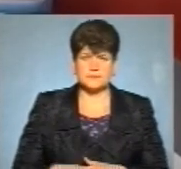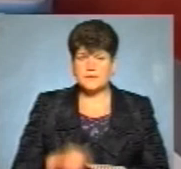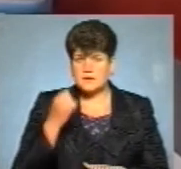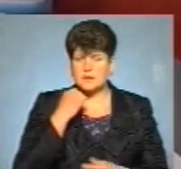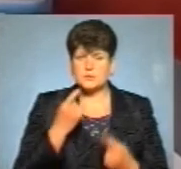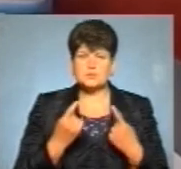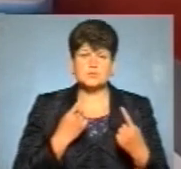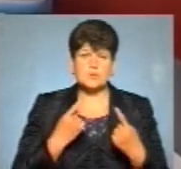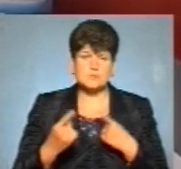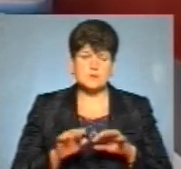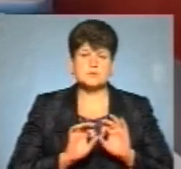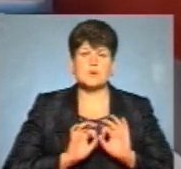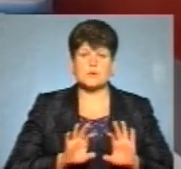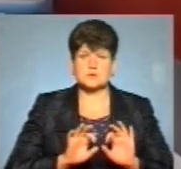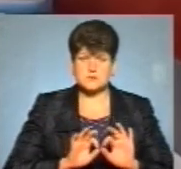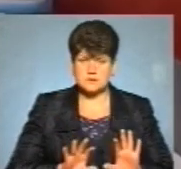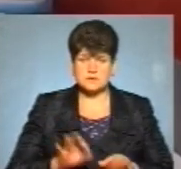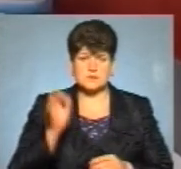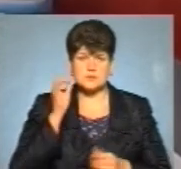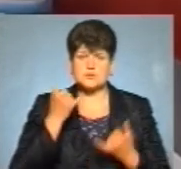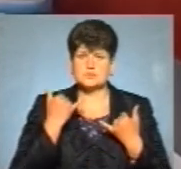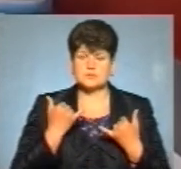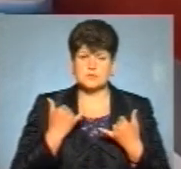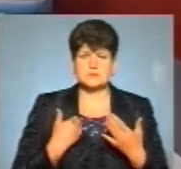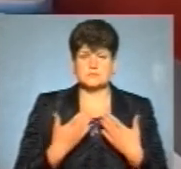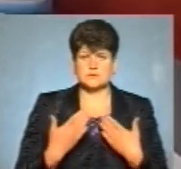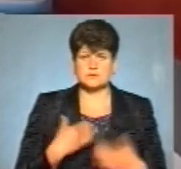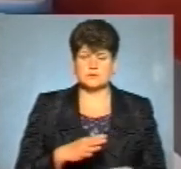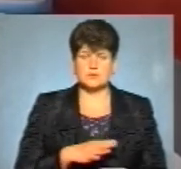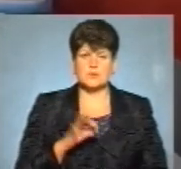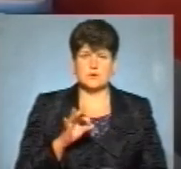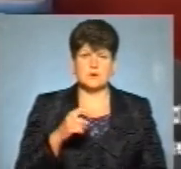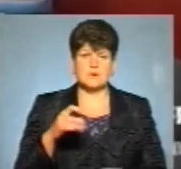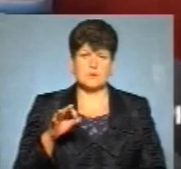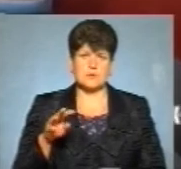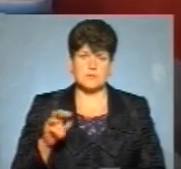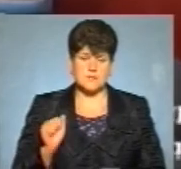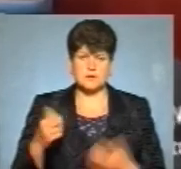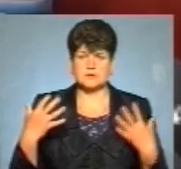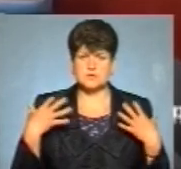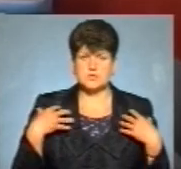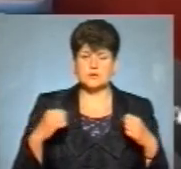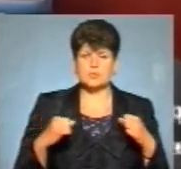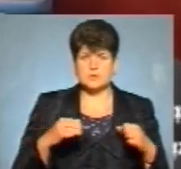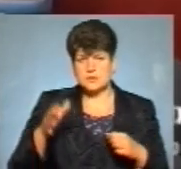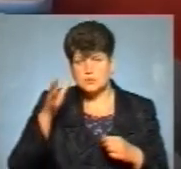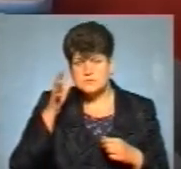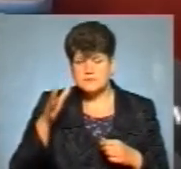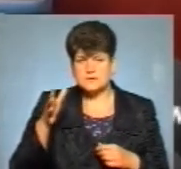за розмову і за роз'яснення. Нагадаю, що сьогодні ми спілкувалися з Ольгою Хомою, начальницею